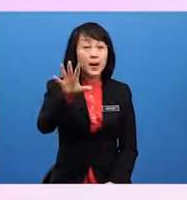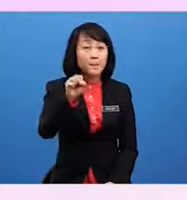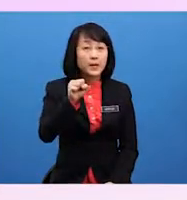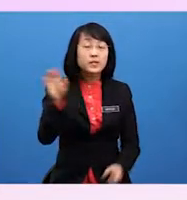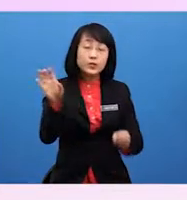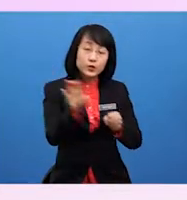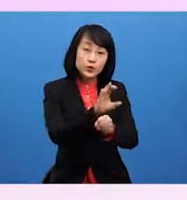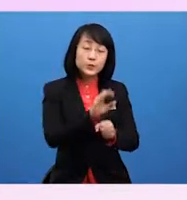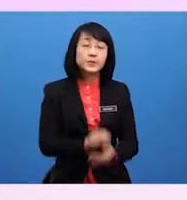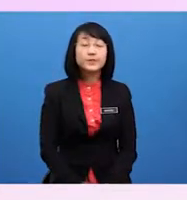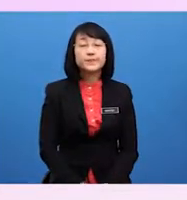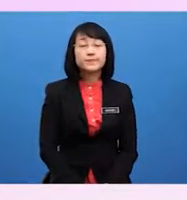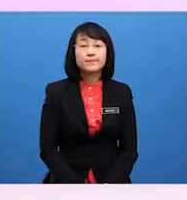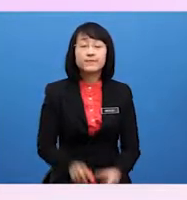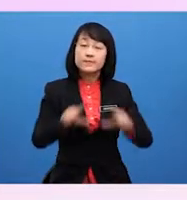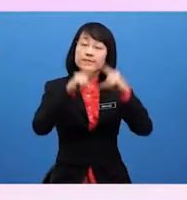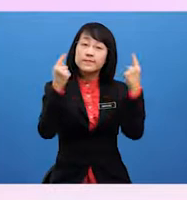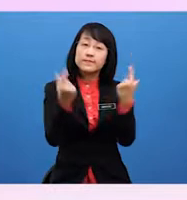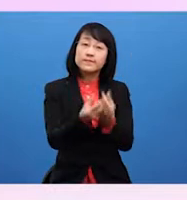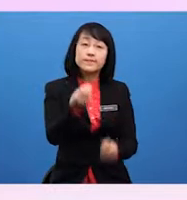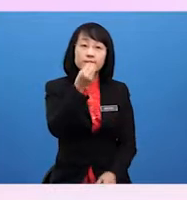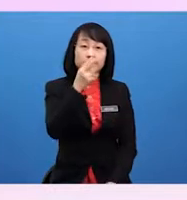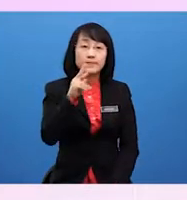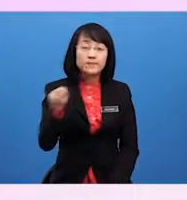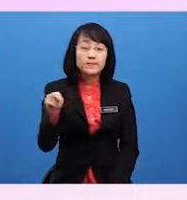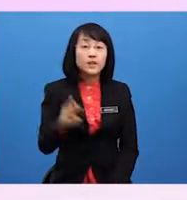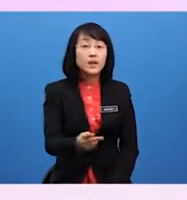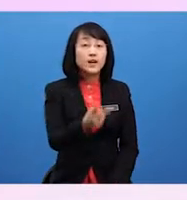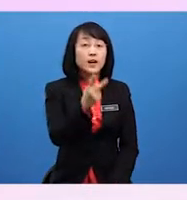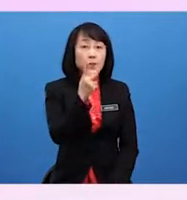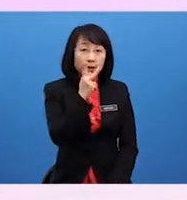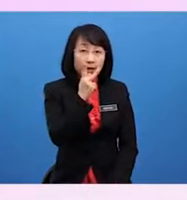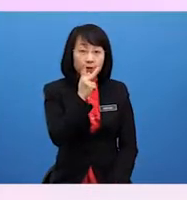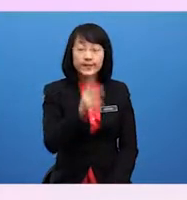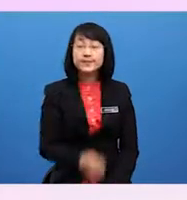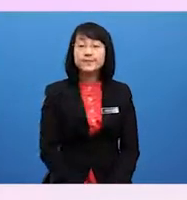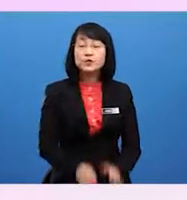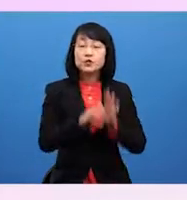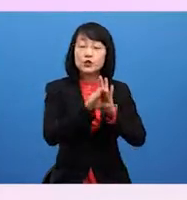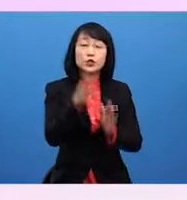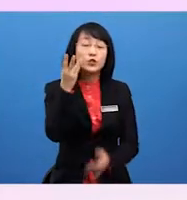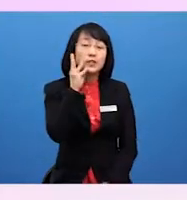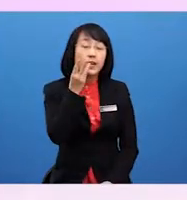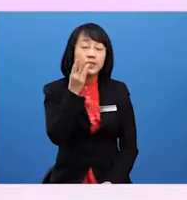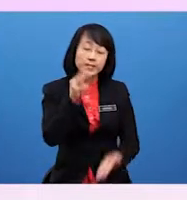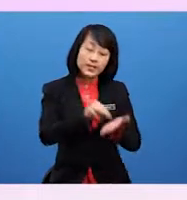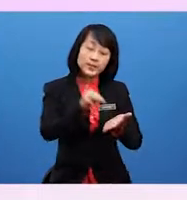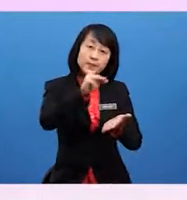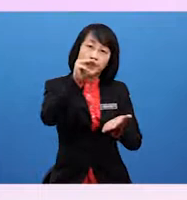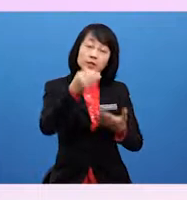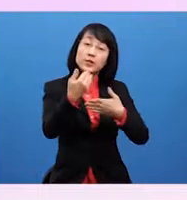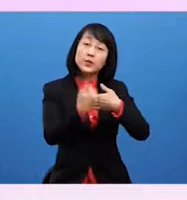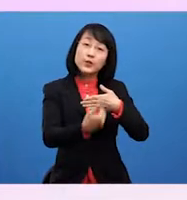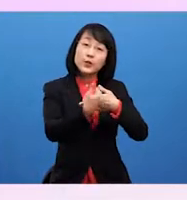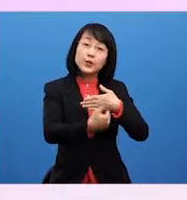Ia merupakan kelas makanan karbohidrat seperti nasi, mi,